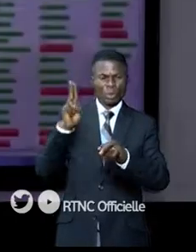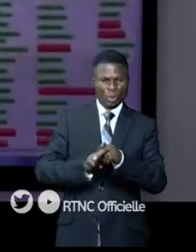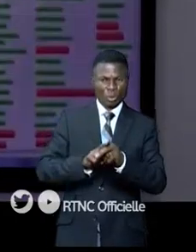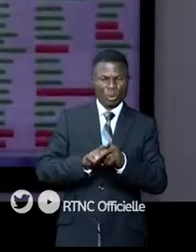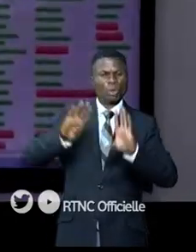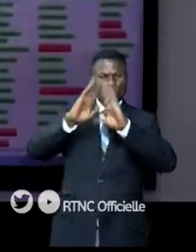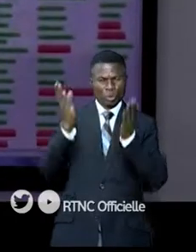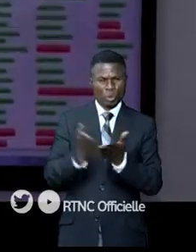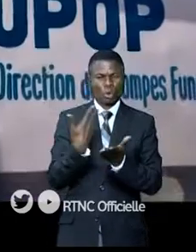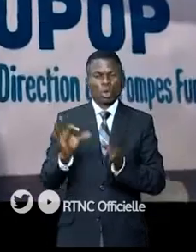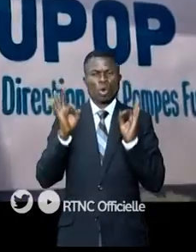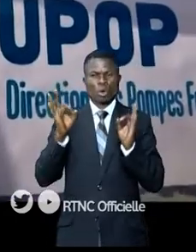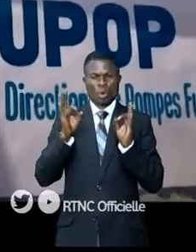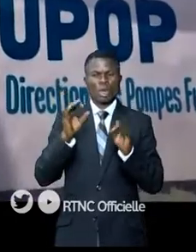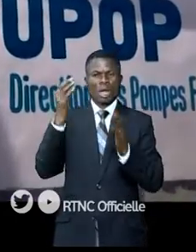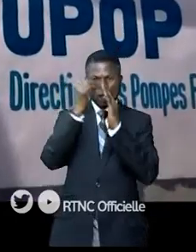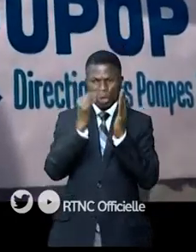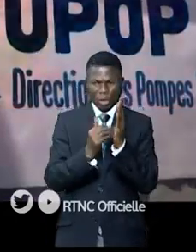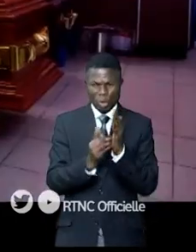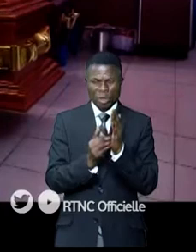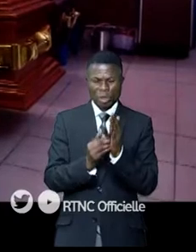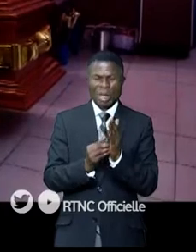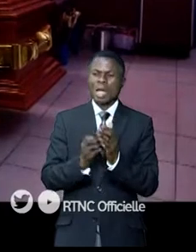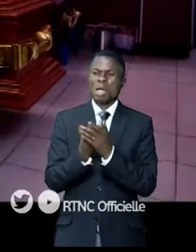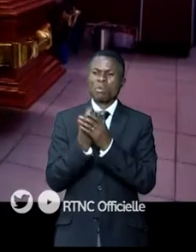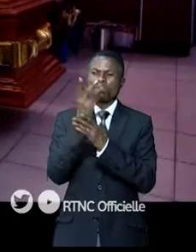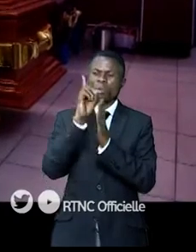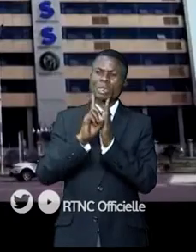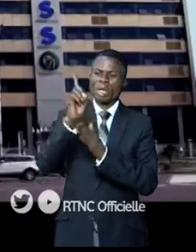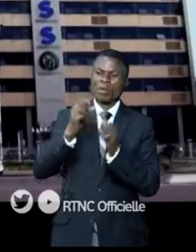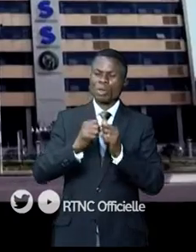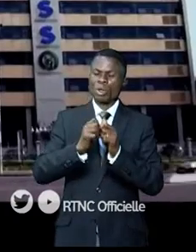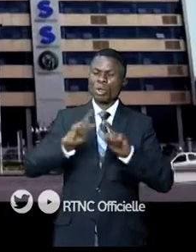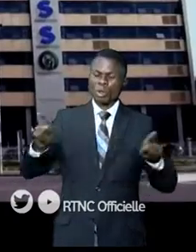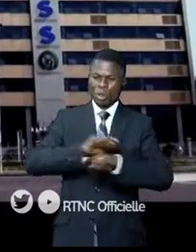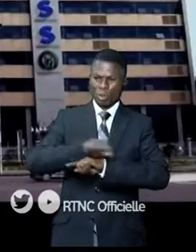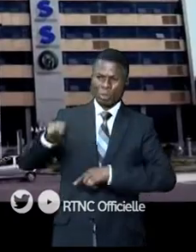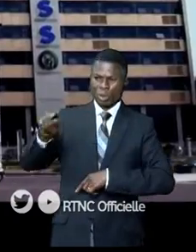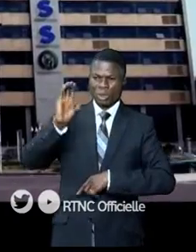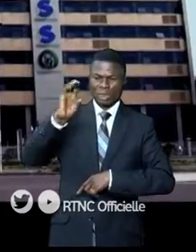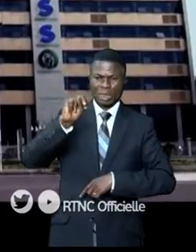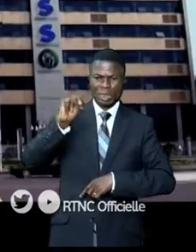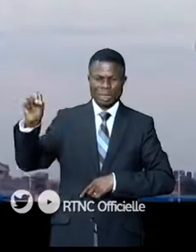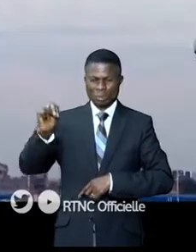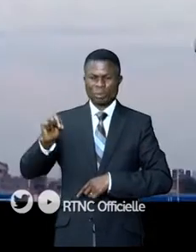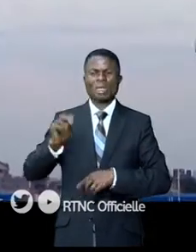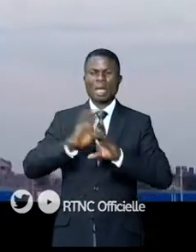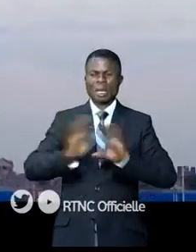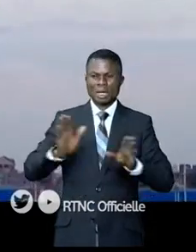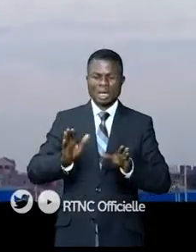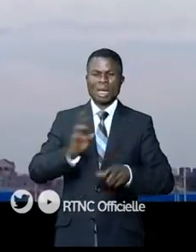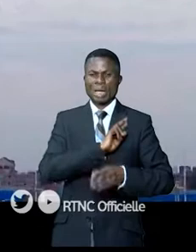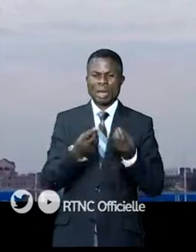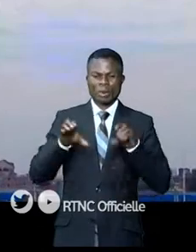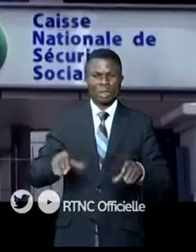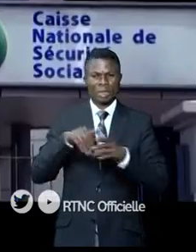de toutes ces innovations constitue un véritable exploit pour la direction générale de la CNSS, ce qui a valu à la RDC